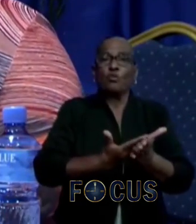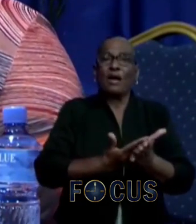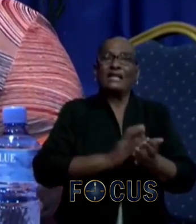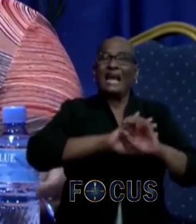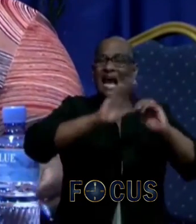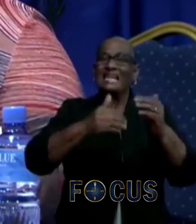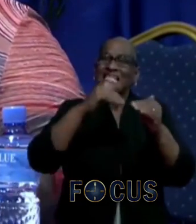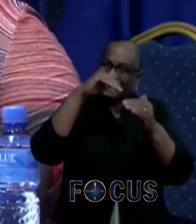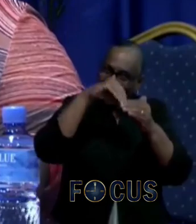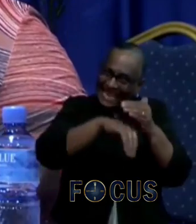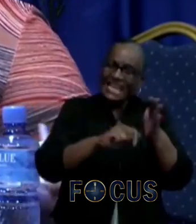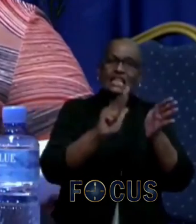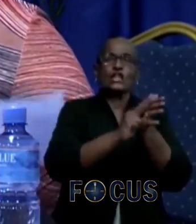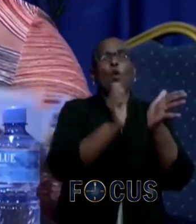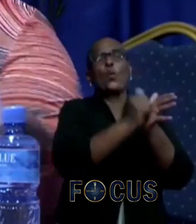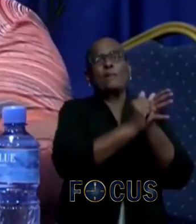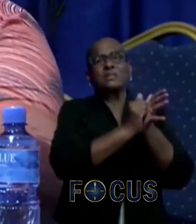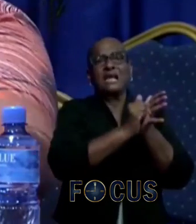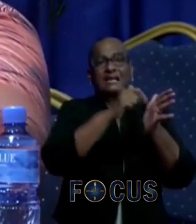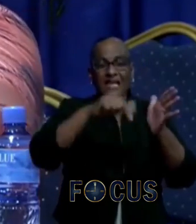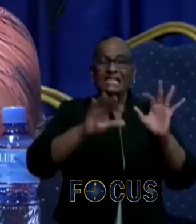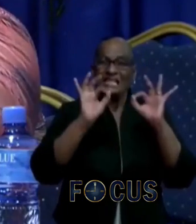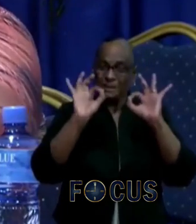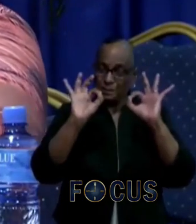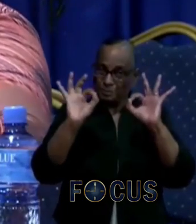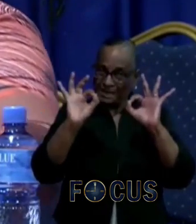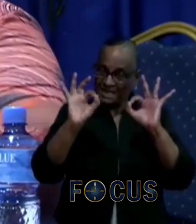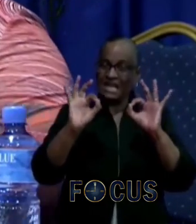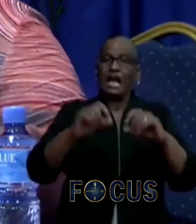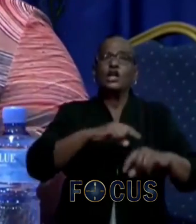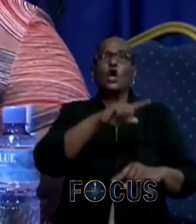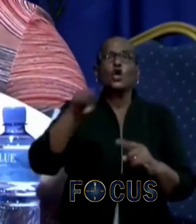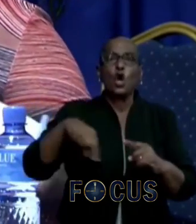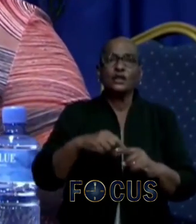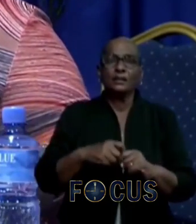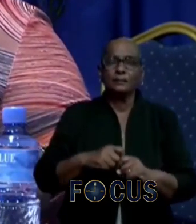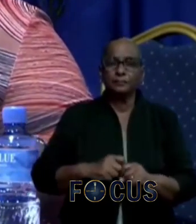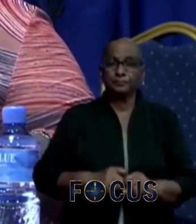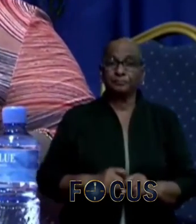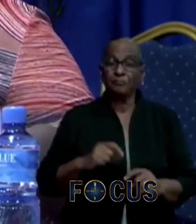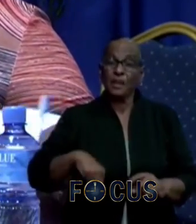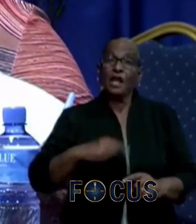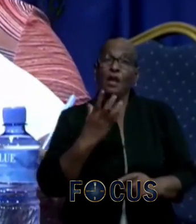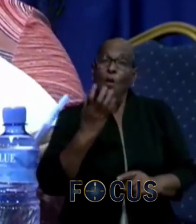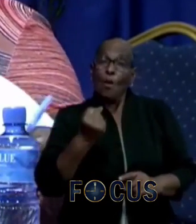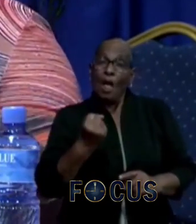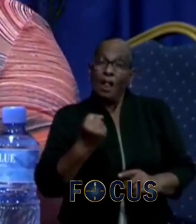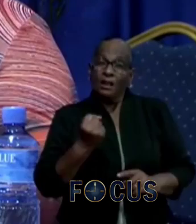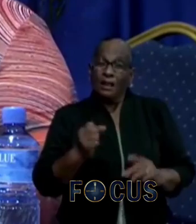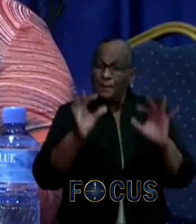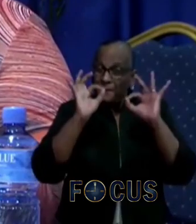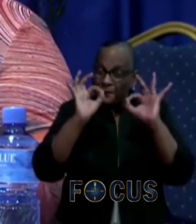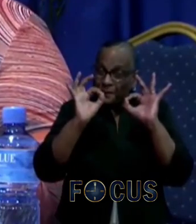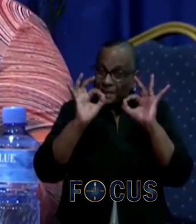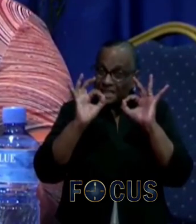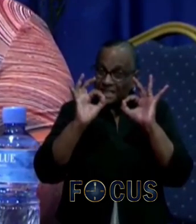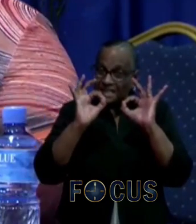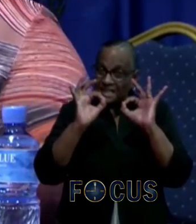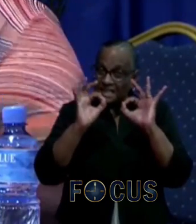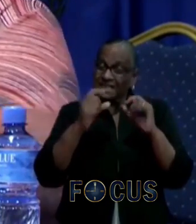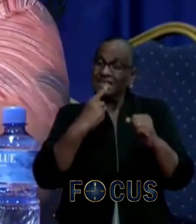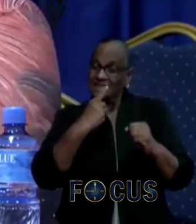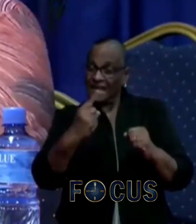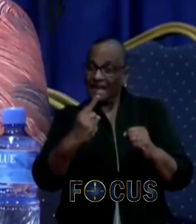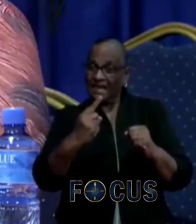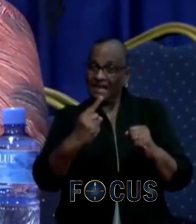alles met betrekking tot deze speciale IFS-ronde. Ik wil dan concreet